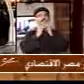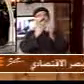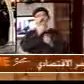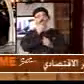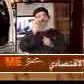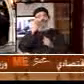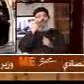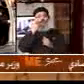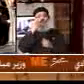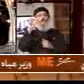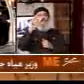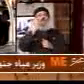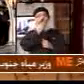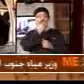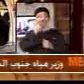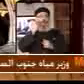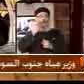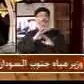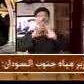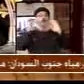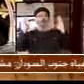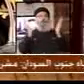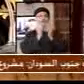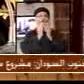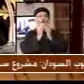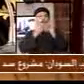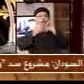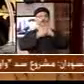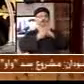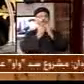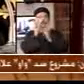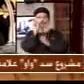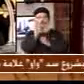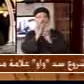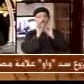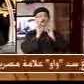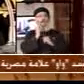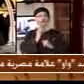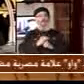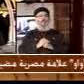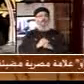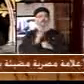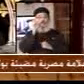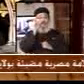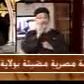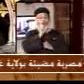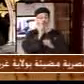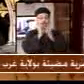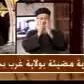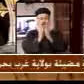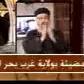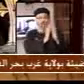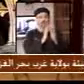الصوم وأحاد الصوم كلها مرتبطة بملحوظة مهمة، أن في كل فصل